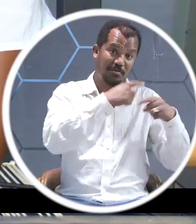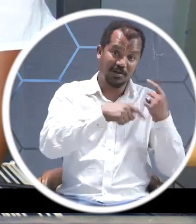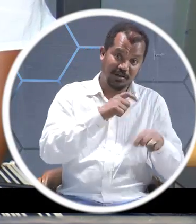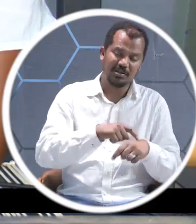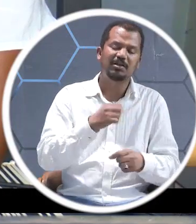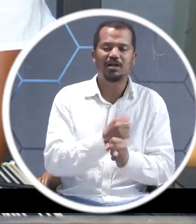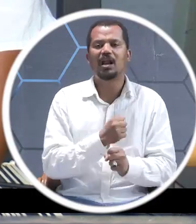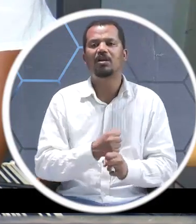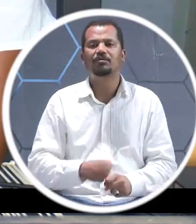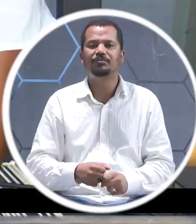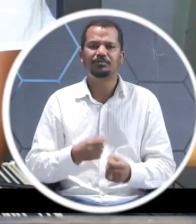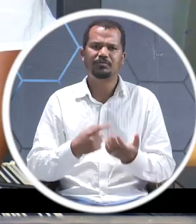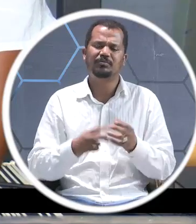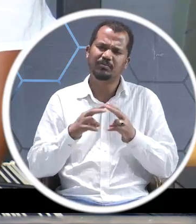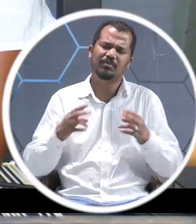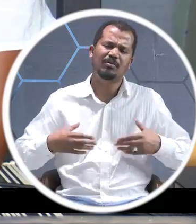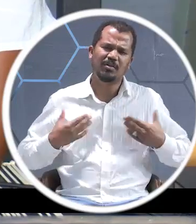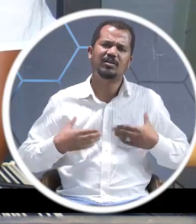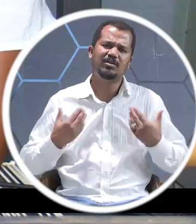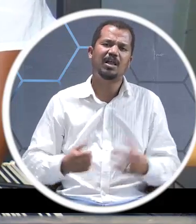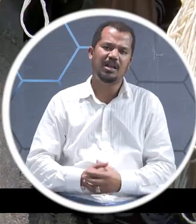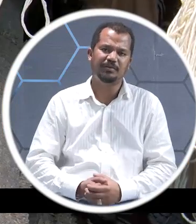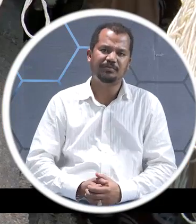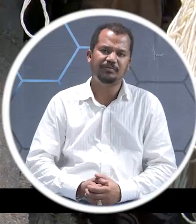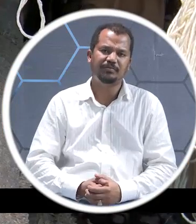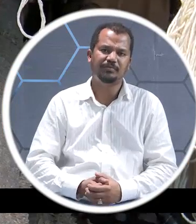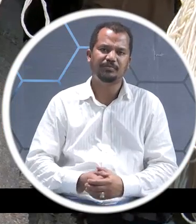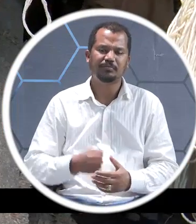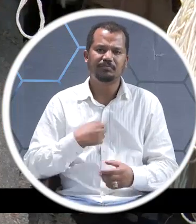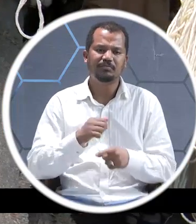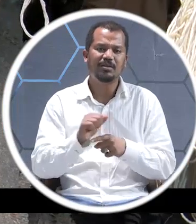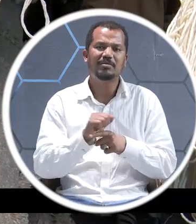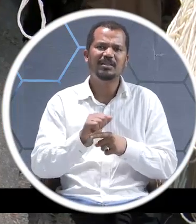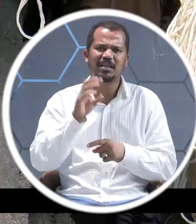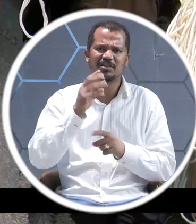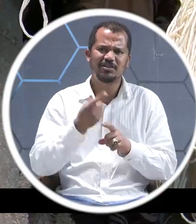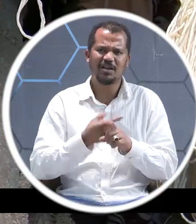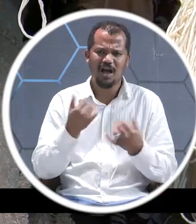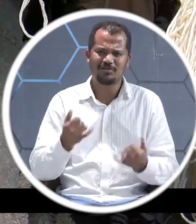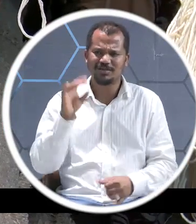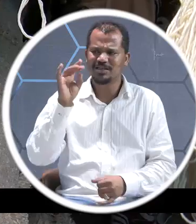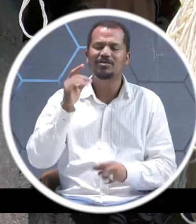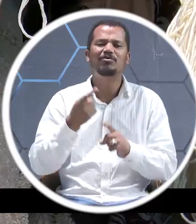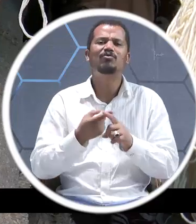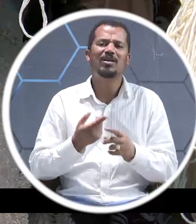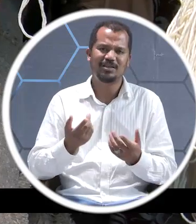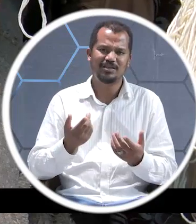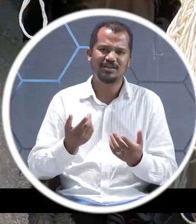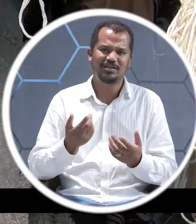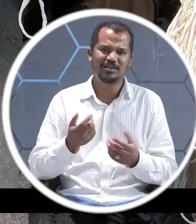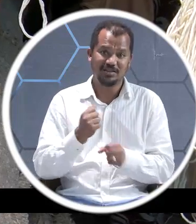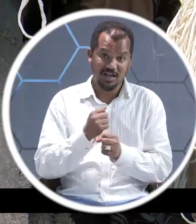በመሄድበት ሰዓት ማለት ነው እና ይሄ በጣም ደስ ይላል አው ያው በስልጣና ግዜ 6 ወር አሁን 8ኛ ወራችን ይዘና ማለት